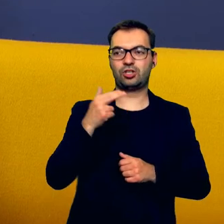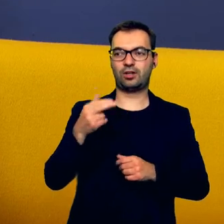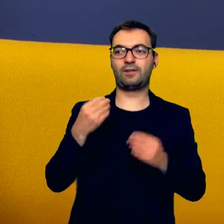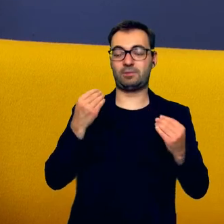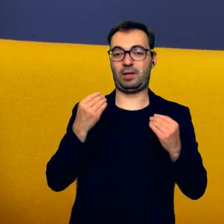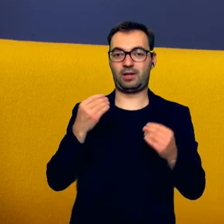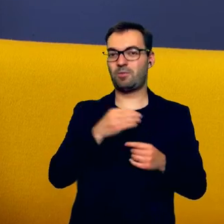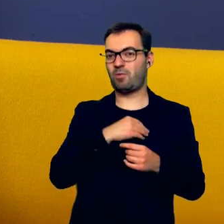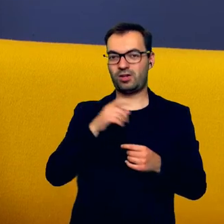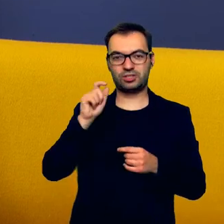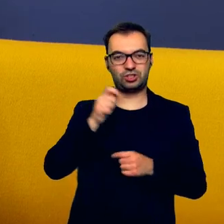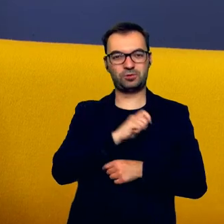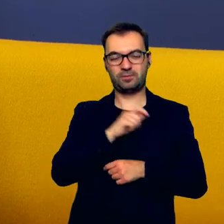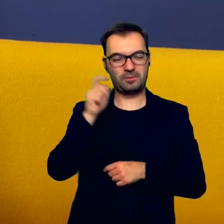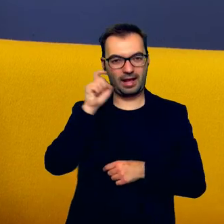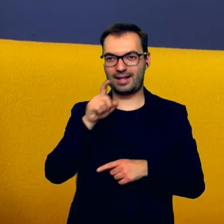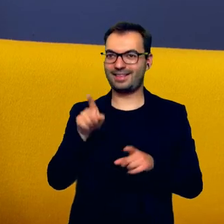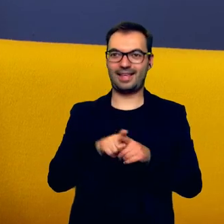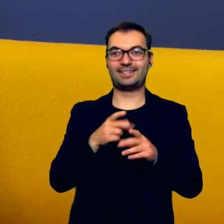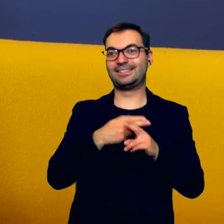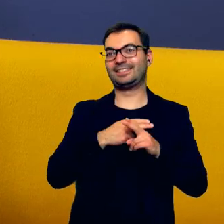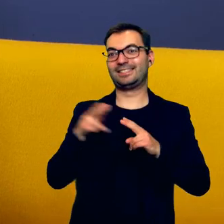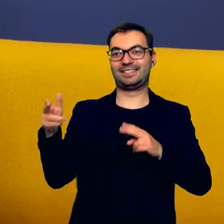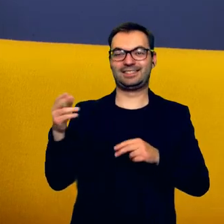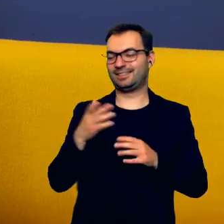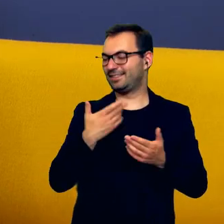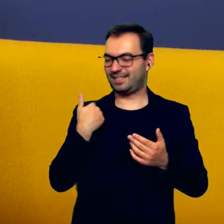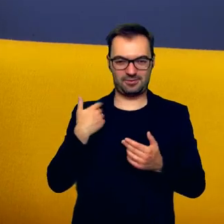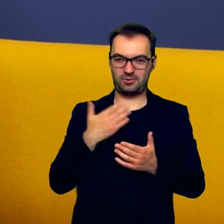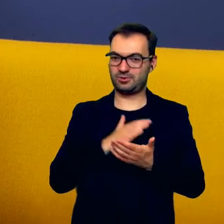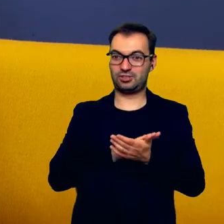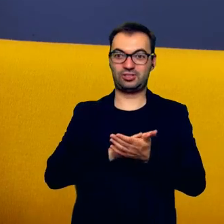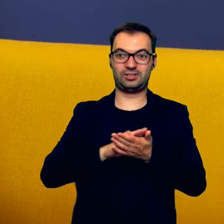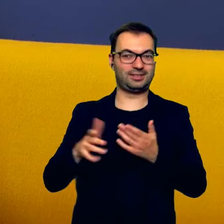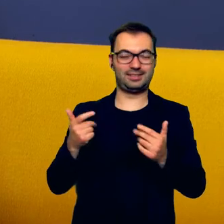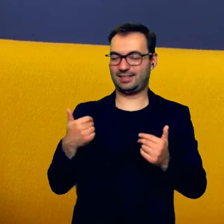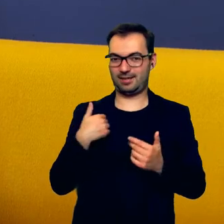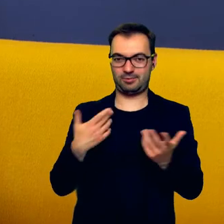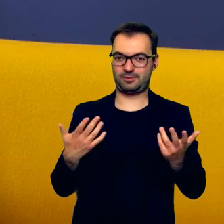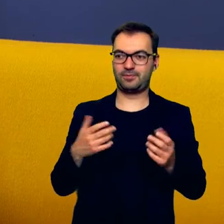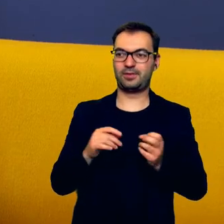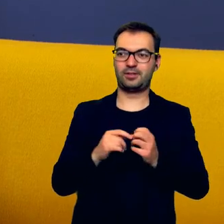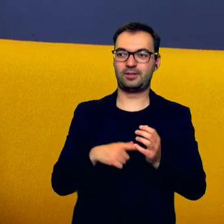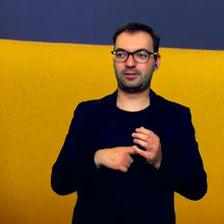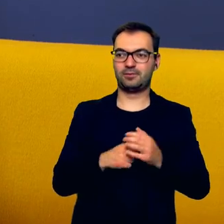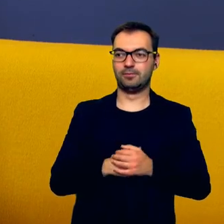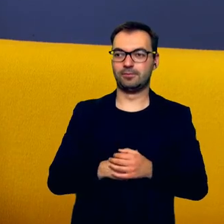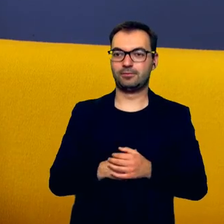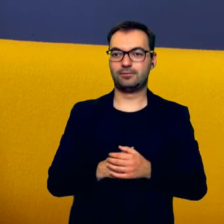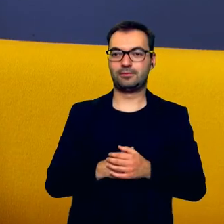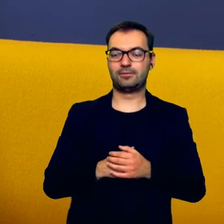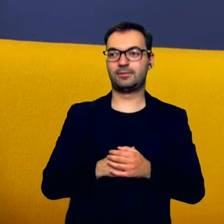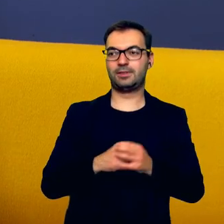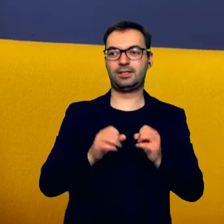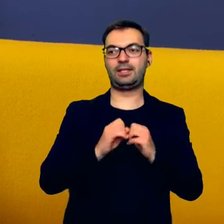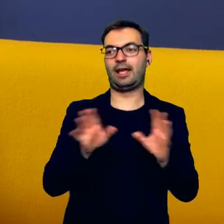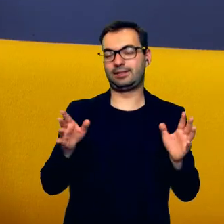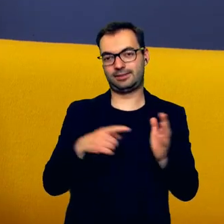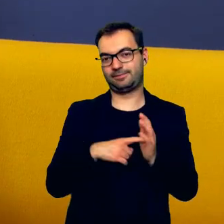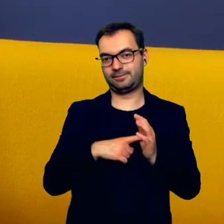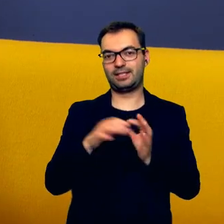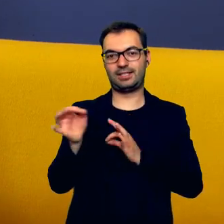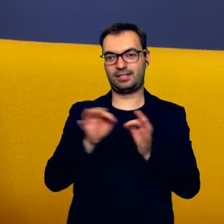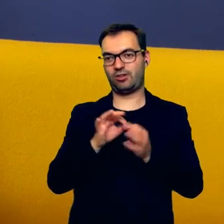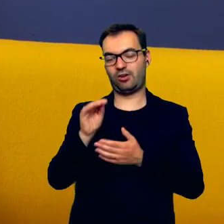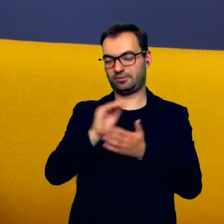wspaniały as polskiego wywiadu, też nie do końca jest czysty i nie do końca był czysty, o czym o czym mówią wyraźnie